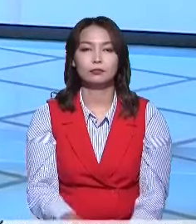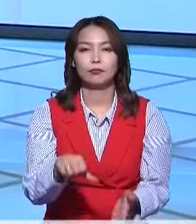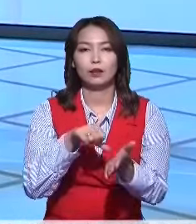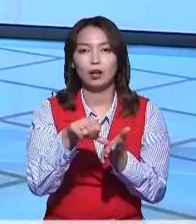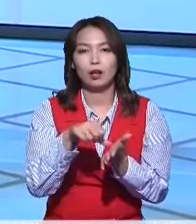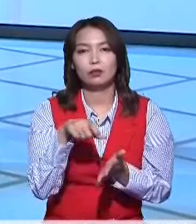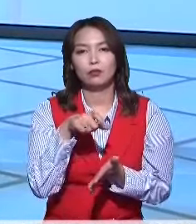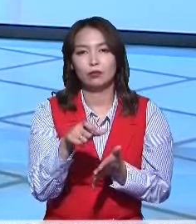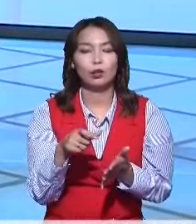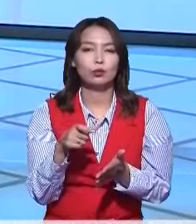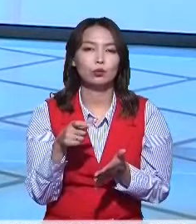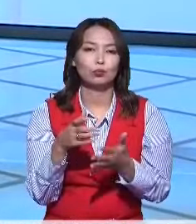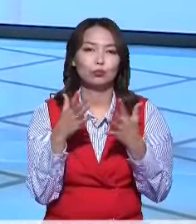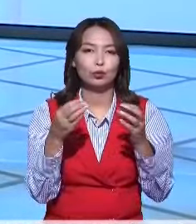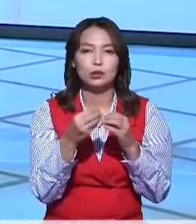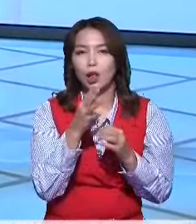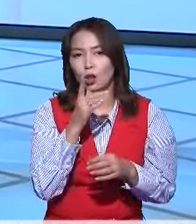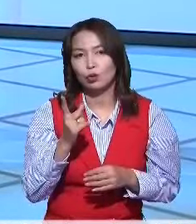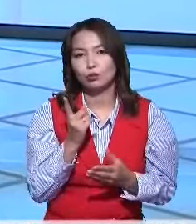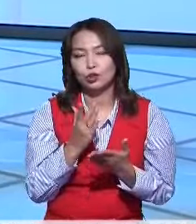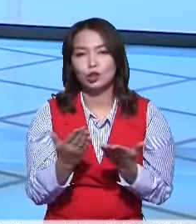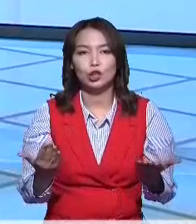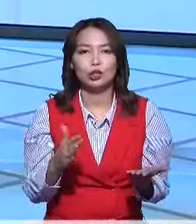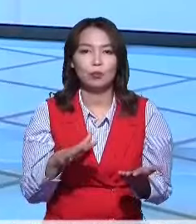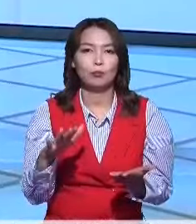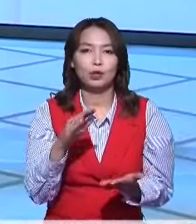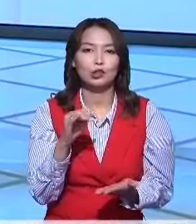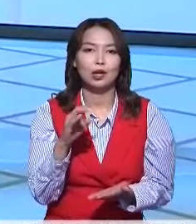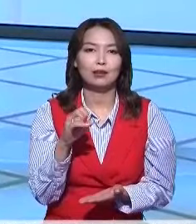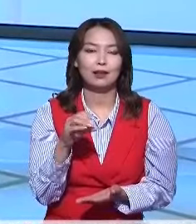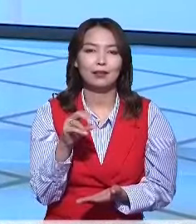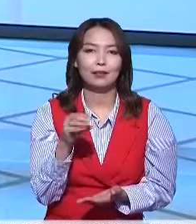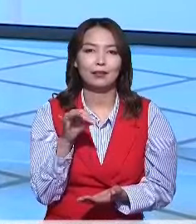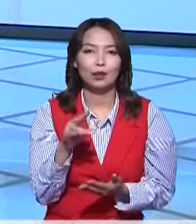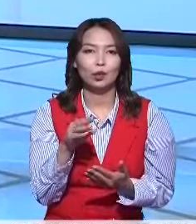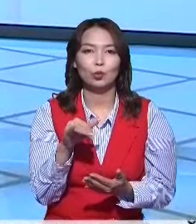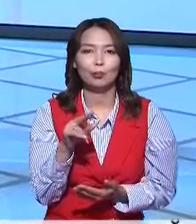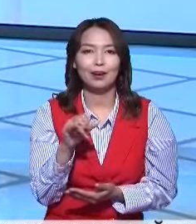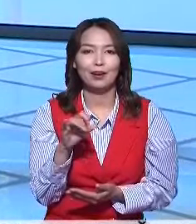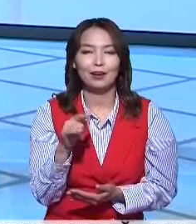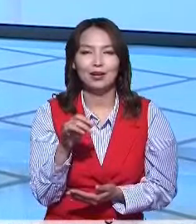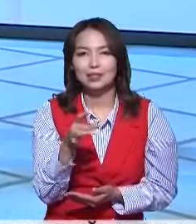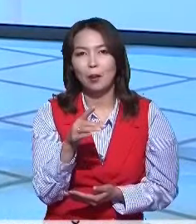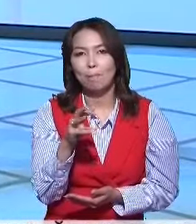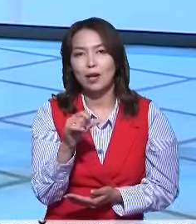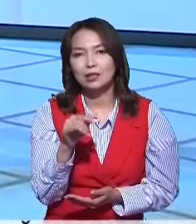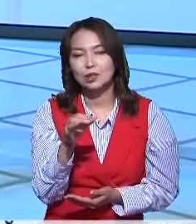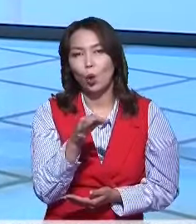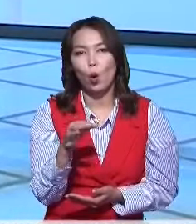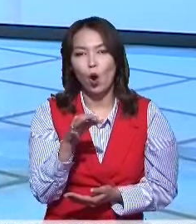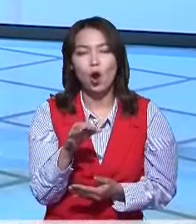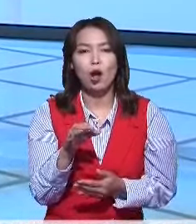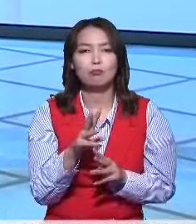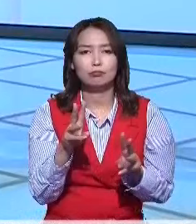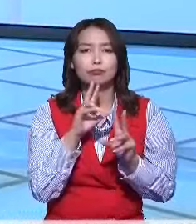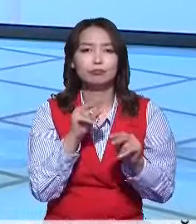Асфальтированную дорогу больше 10 лет ждут жители жилого массива Жанакетек в Туп-Караганском районе Мангыстауской области. Чиновники обещают проложить